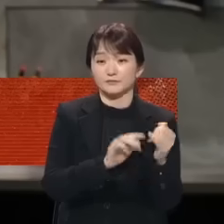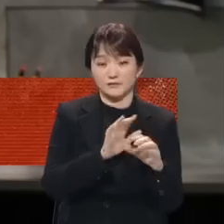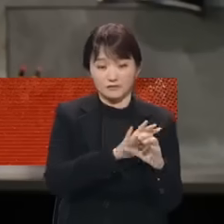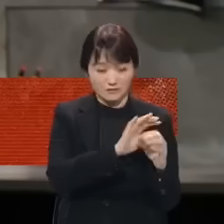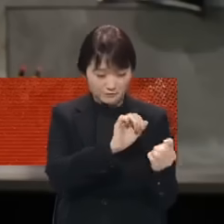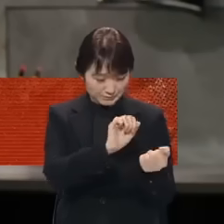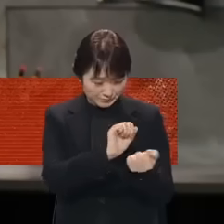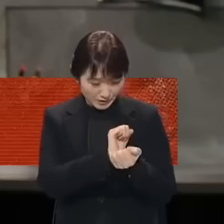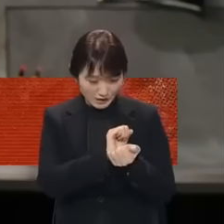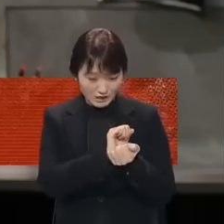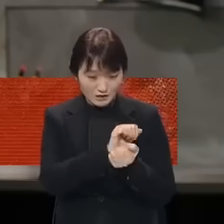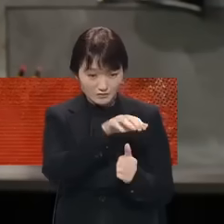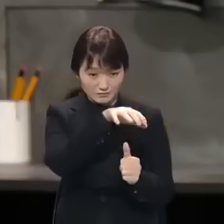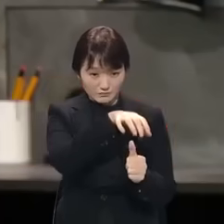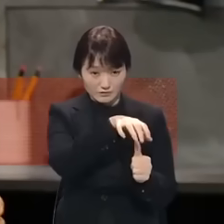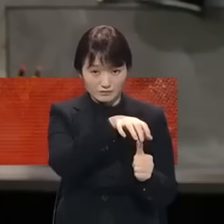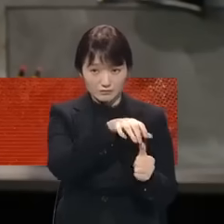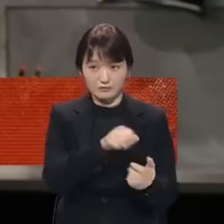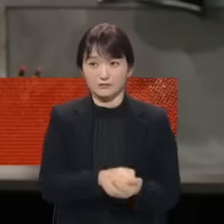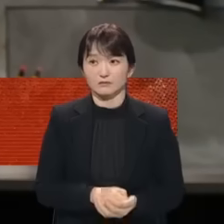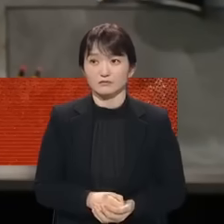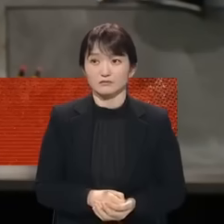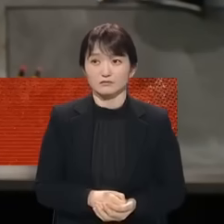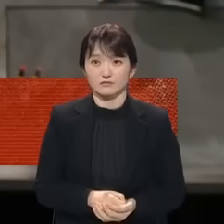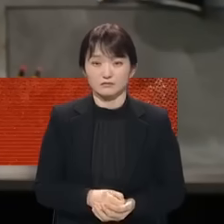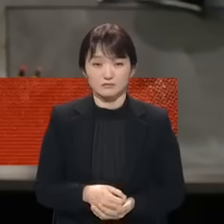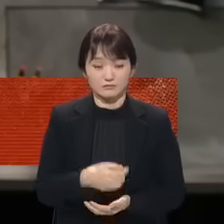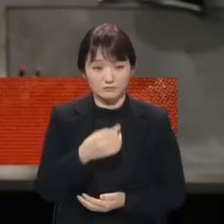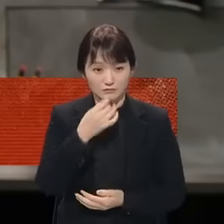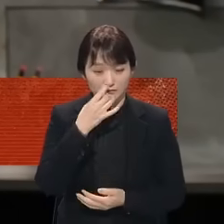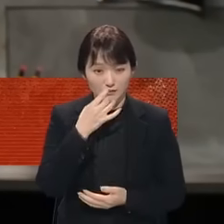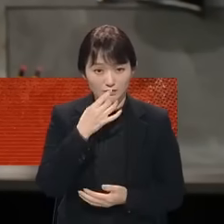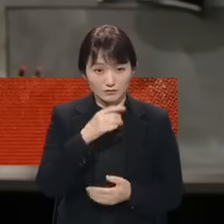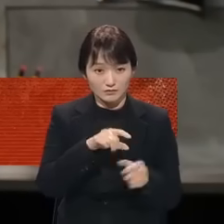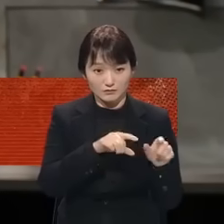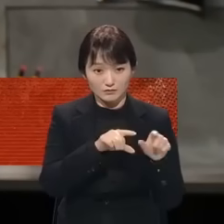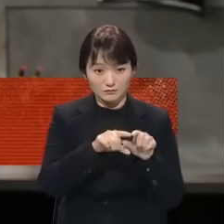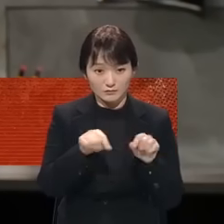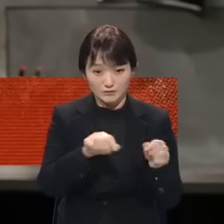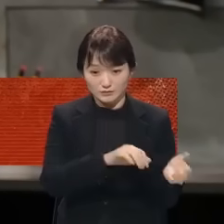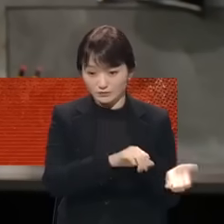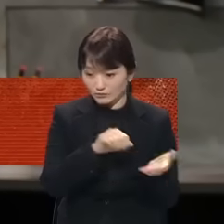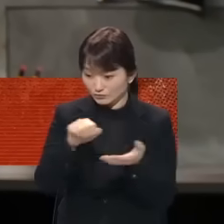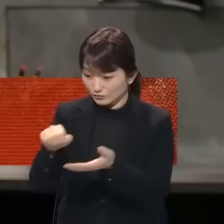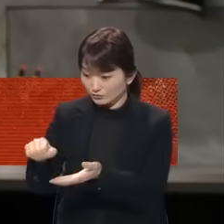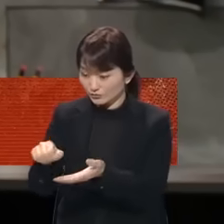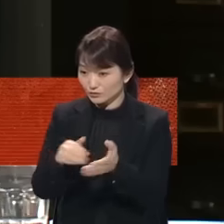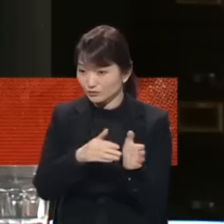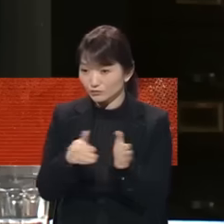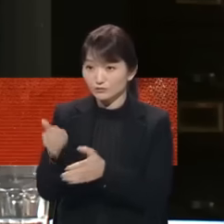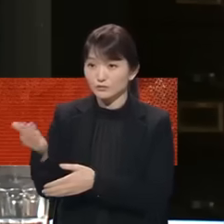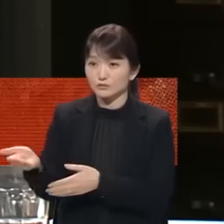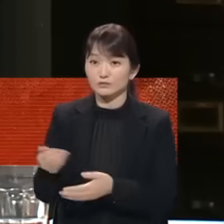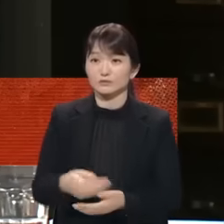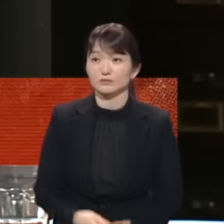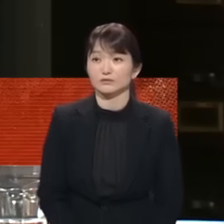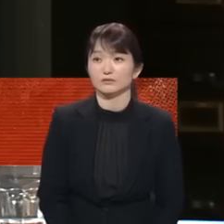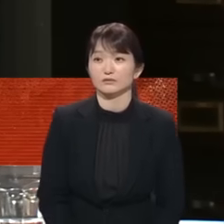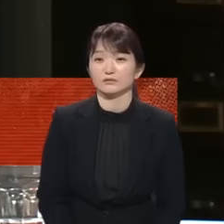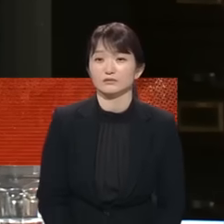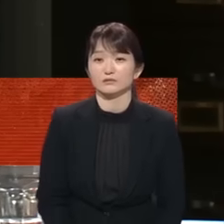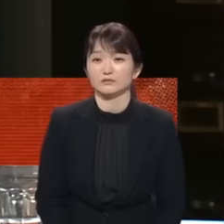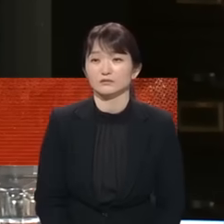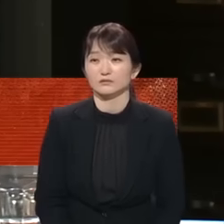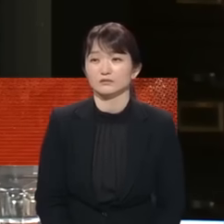걸려서 격리 중일 때 그때도 밥 차려야지 이랬다고 하십 자 딱 양변호사 그 말씀하 하시니까 리루리